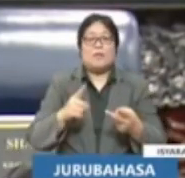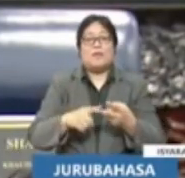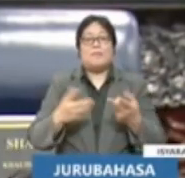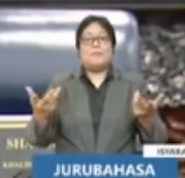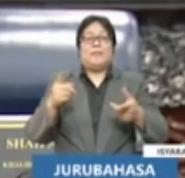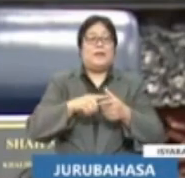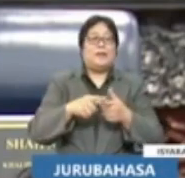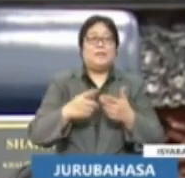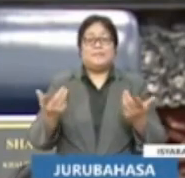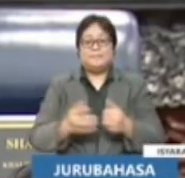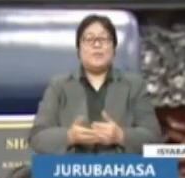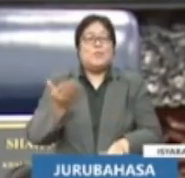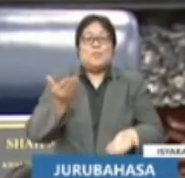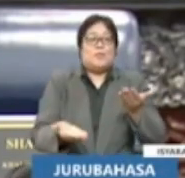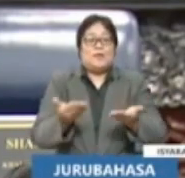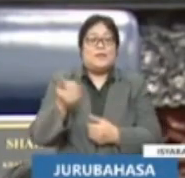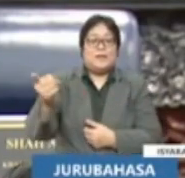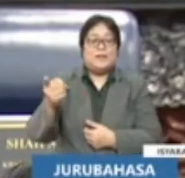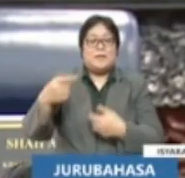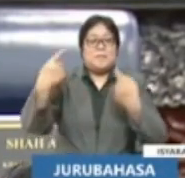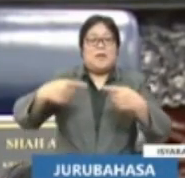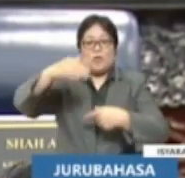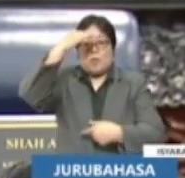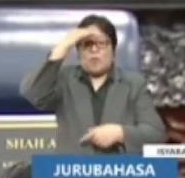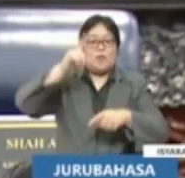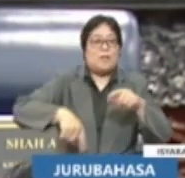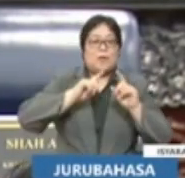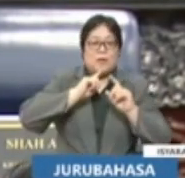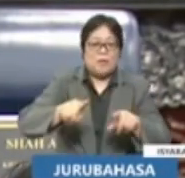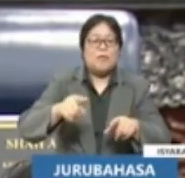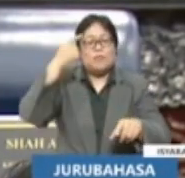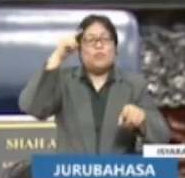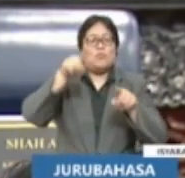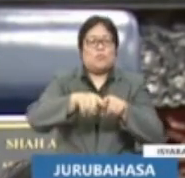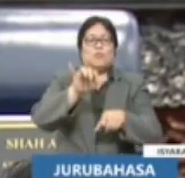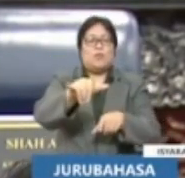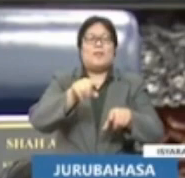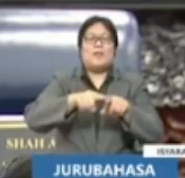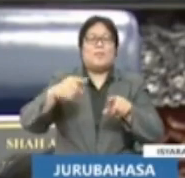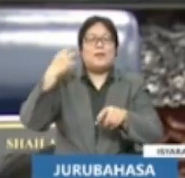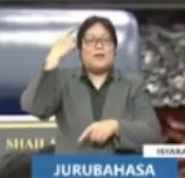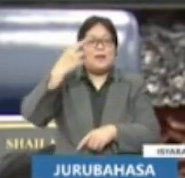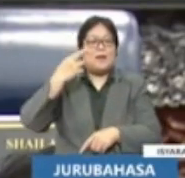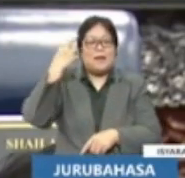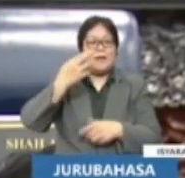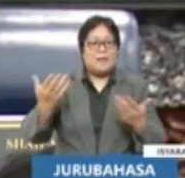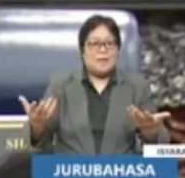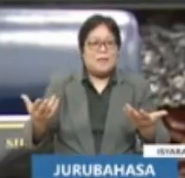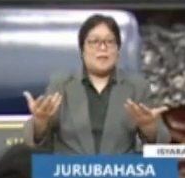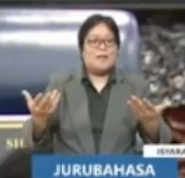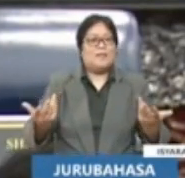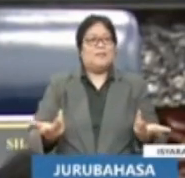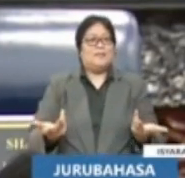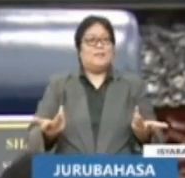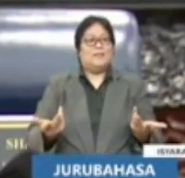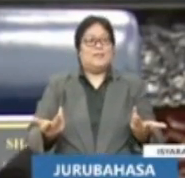ada dia mungkin seorang calon di Johor, tak dapat jawab. Kita setuju. Tapi ya. Alasan yang diberikan secara